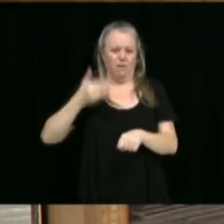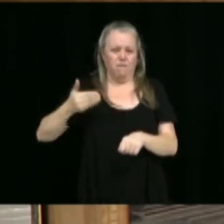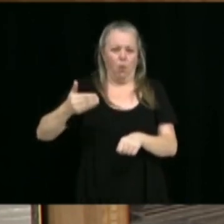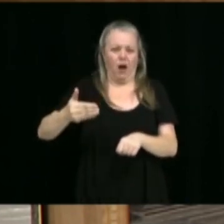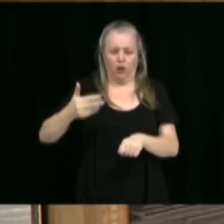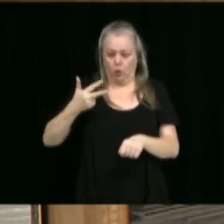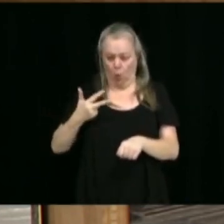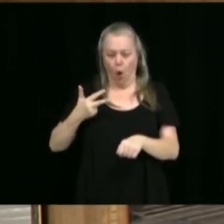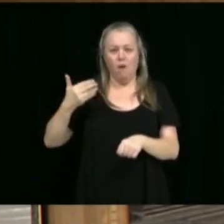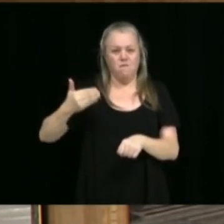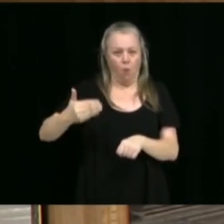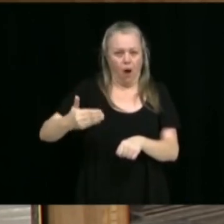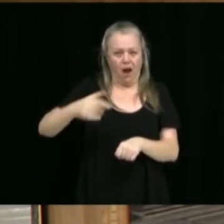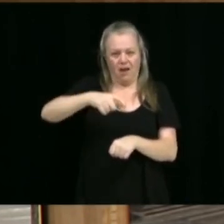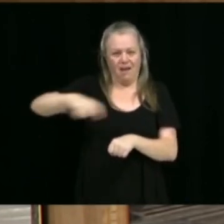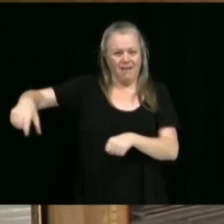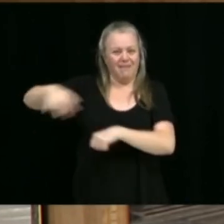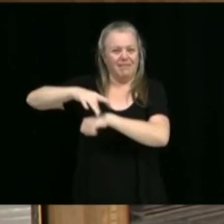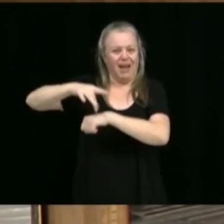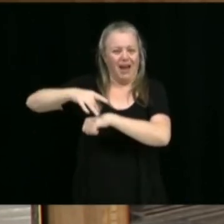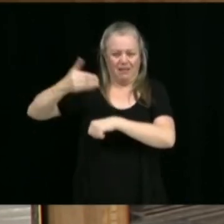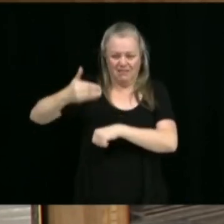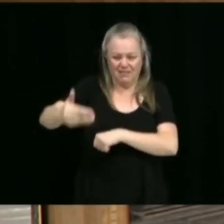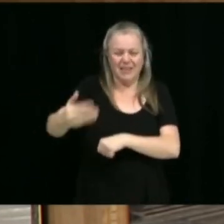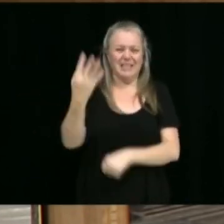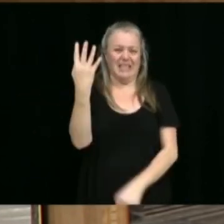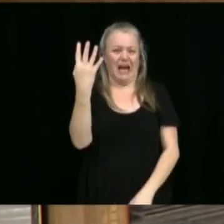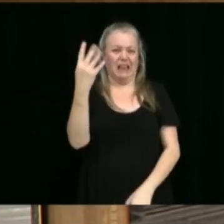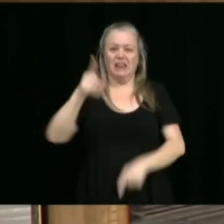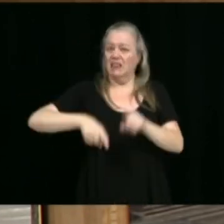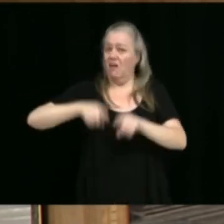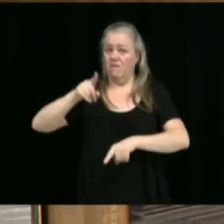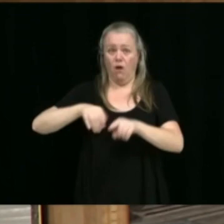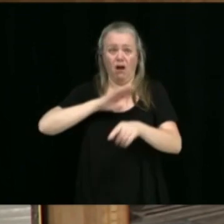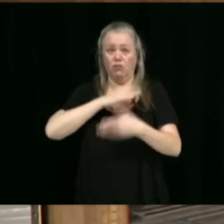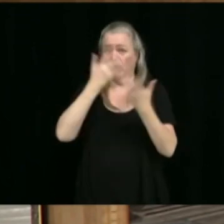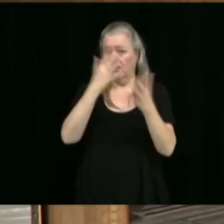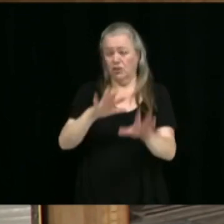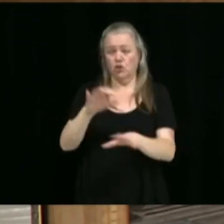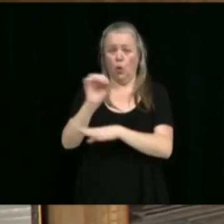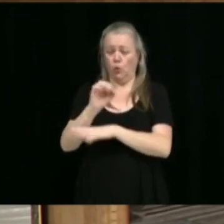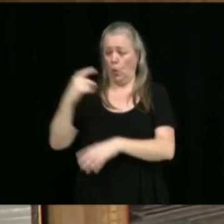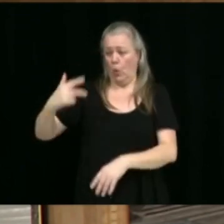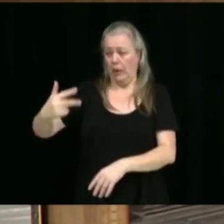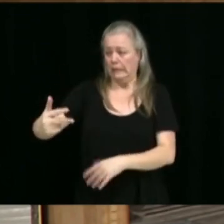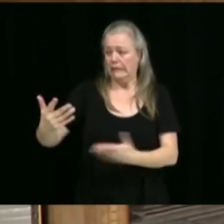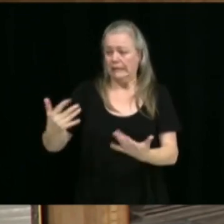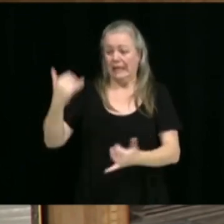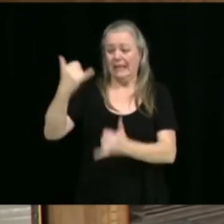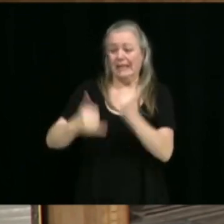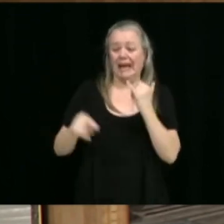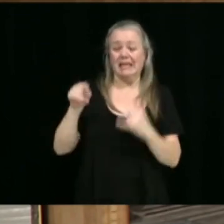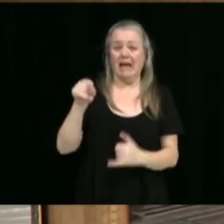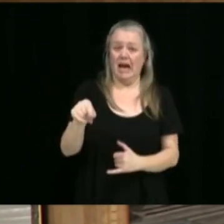trois voies, il y a un terre-plein, il y a quatre voies. Des fois, il y a déjà des voitures d'immobiliser dans les autres voies. Fait que la dernière